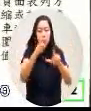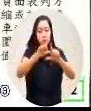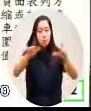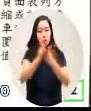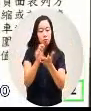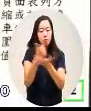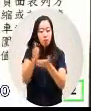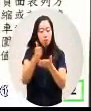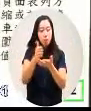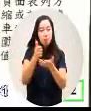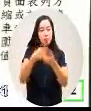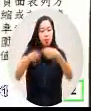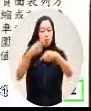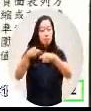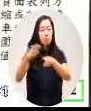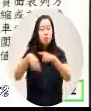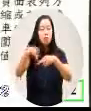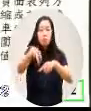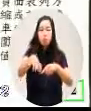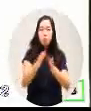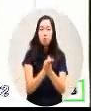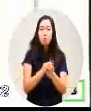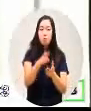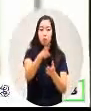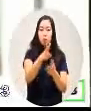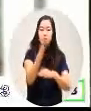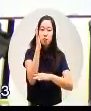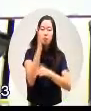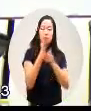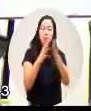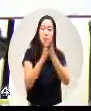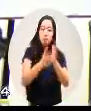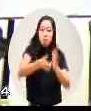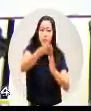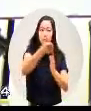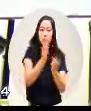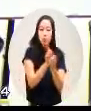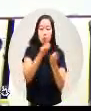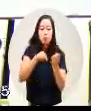分。啊，这个吼，这个部分啦吼，我唔知讲财政局长啦吼，对这